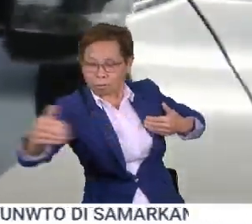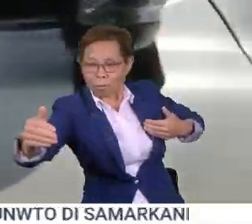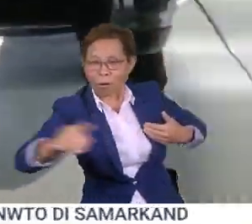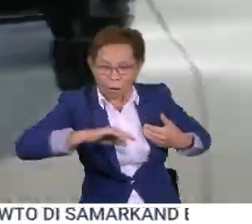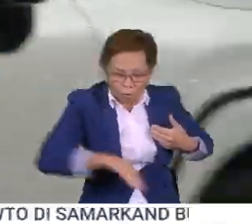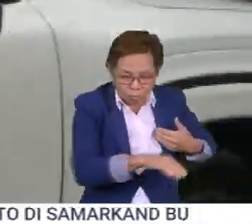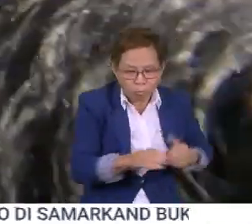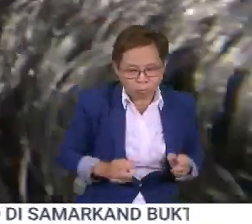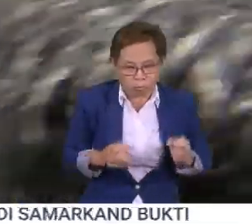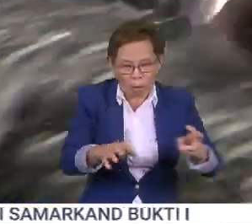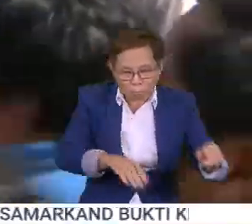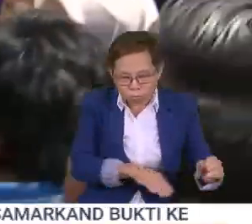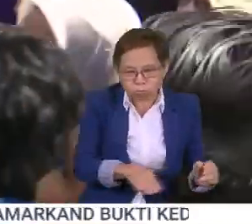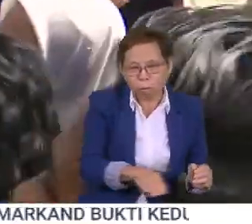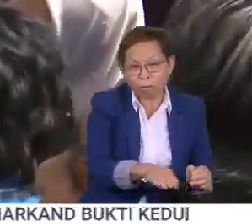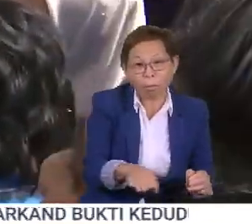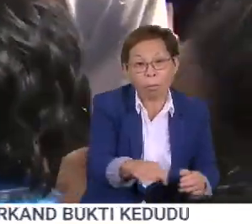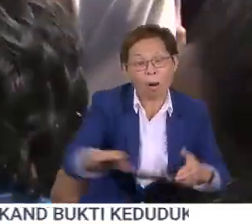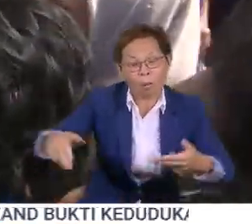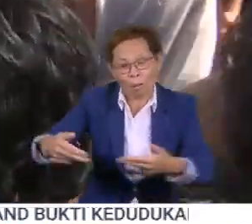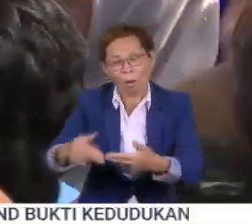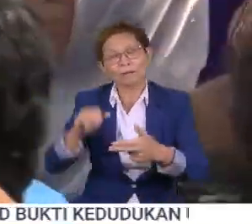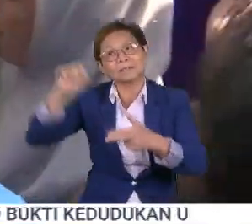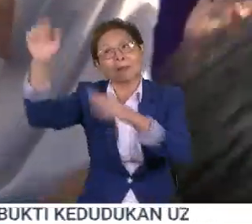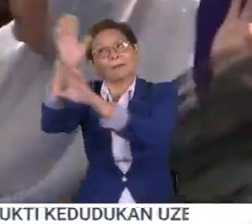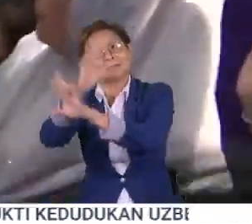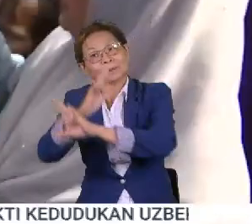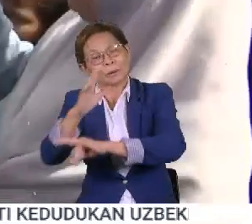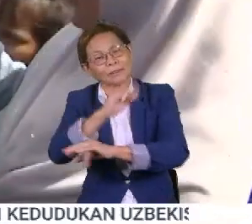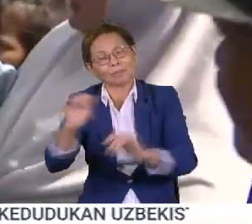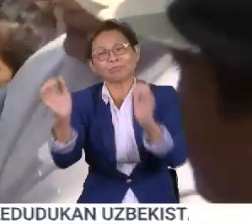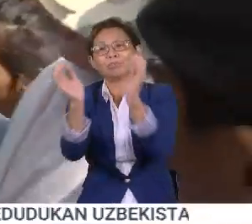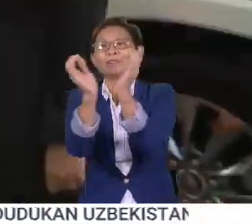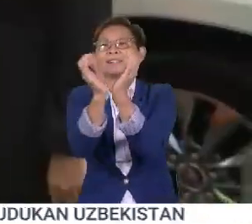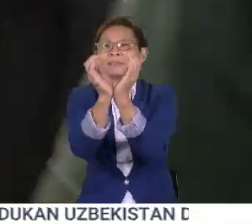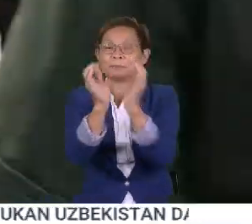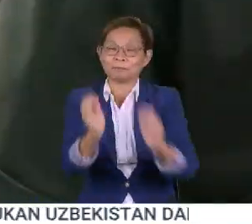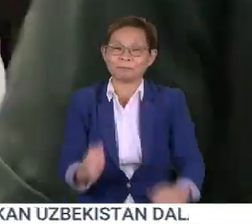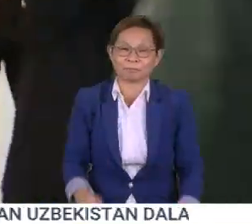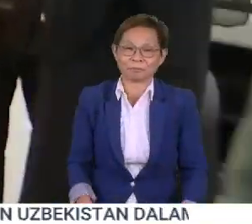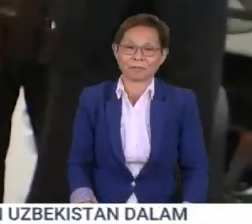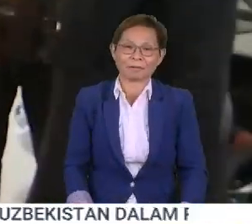menelusuri Lebong Raya Pean Borneo yang menghubungkan Sabah dan srawa serta Brunei